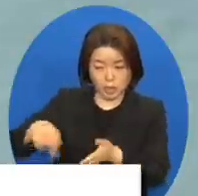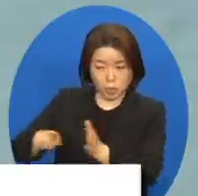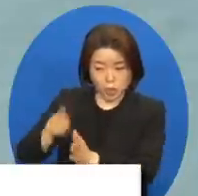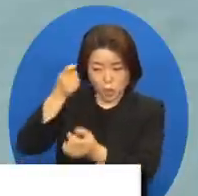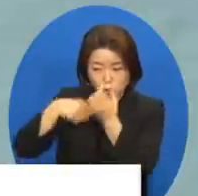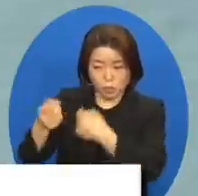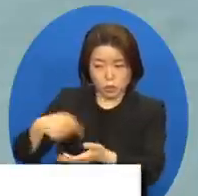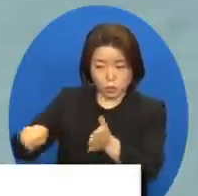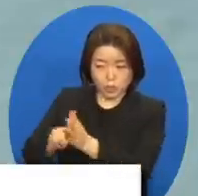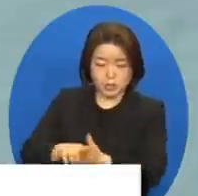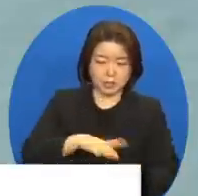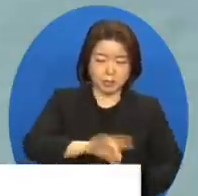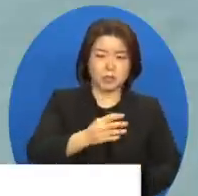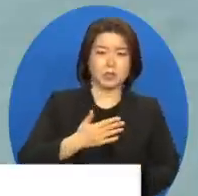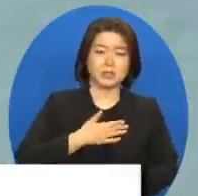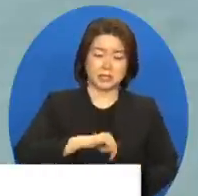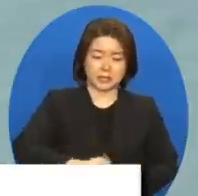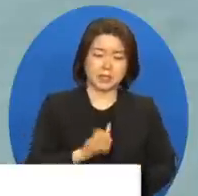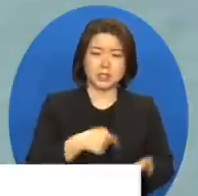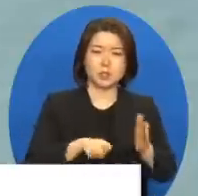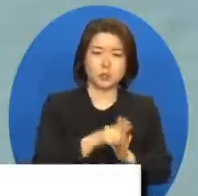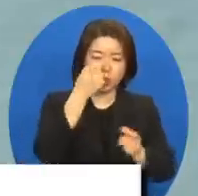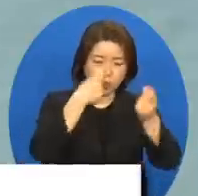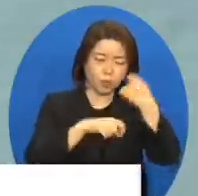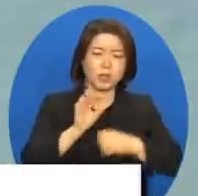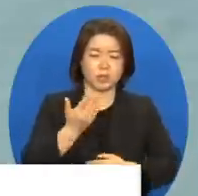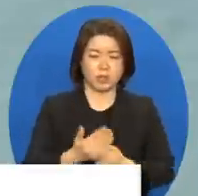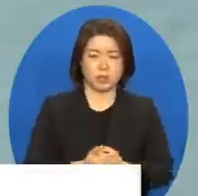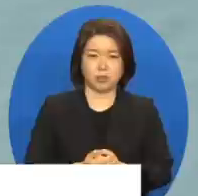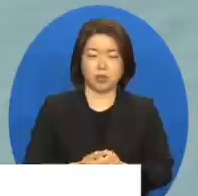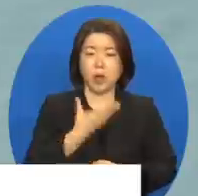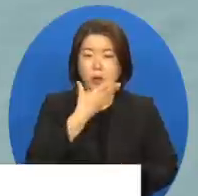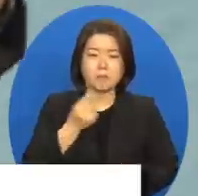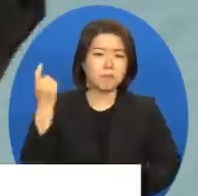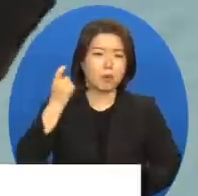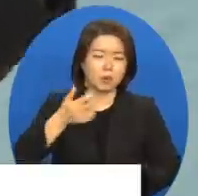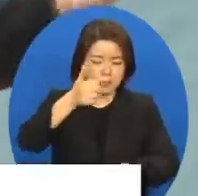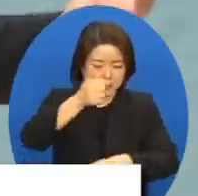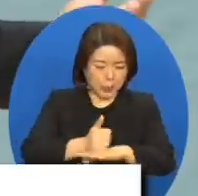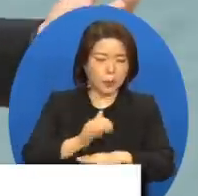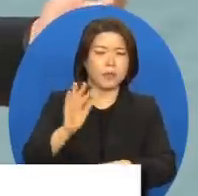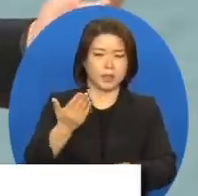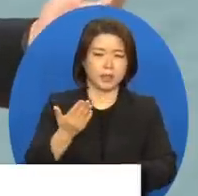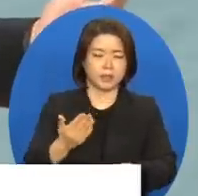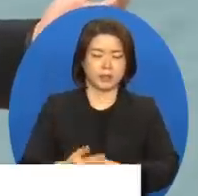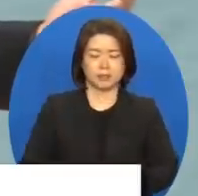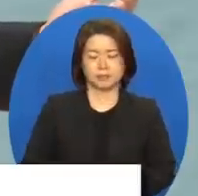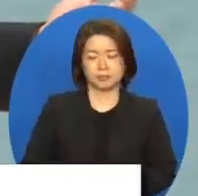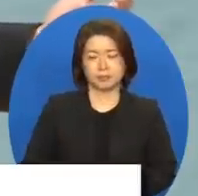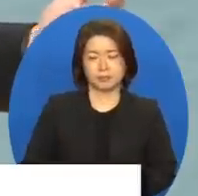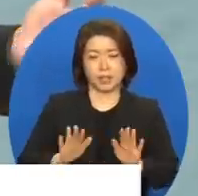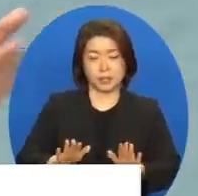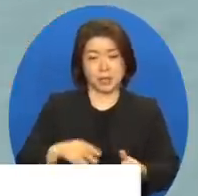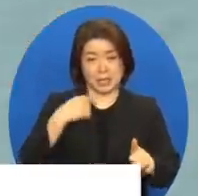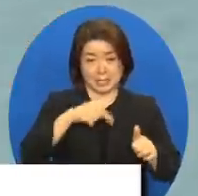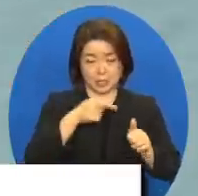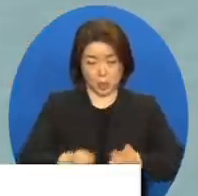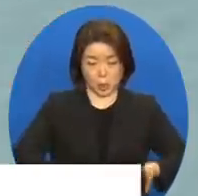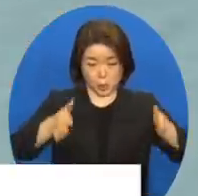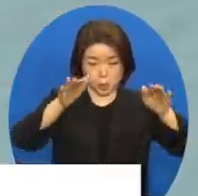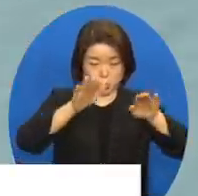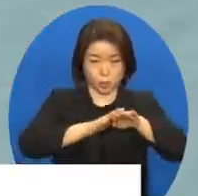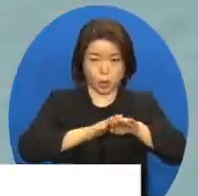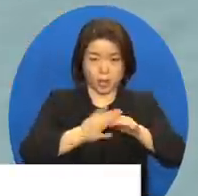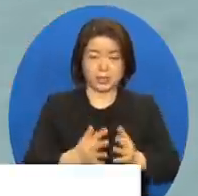자신을 위해서 우는 겁니다. 복음이 결론이 되어야 합니다. 이번에 교육관을 지으면서